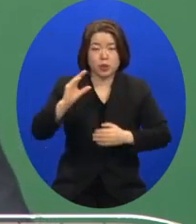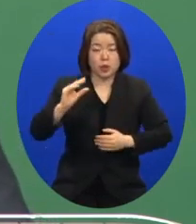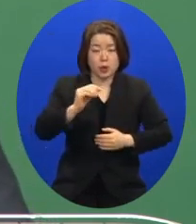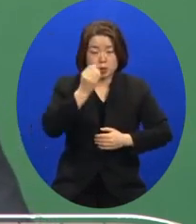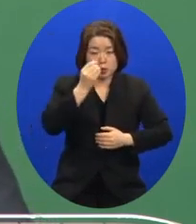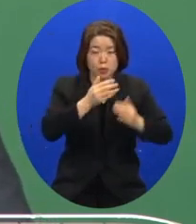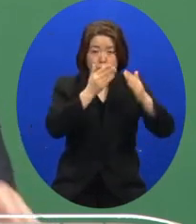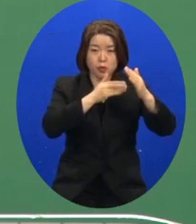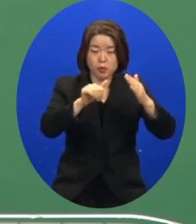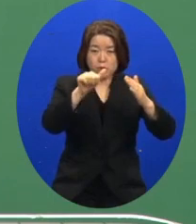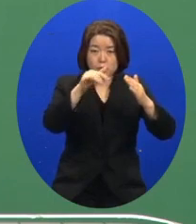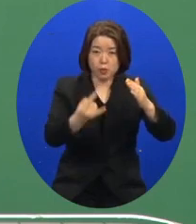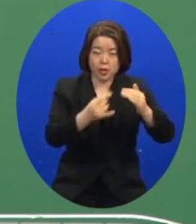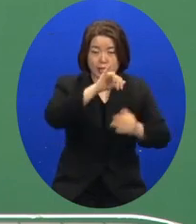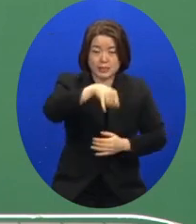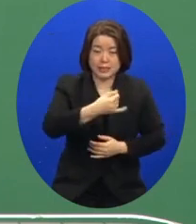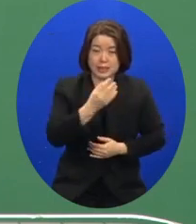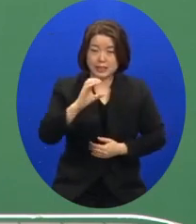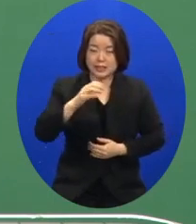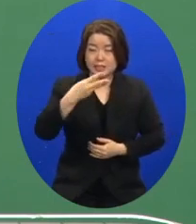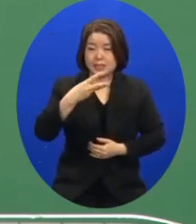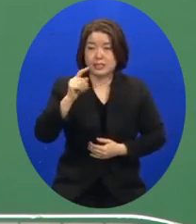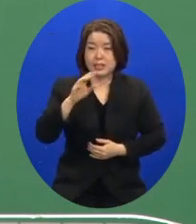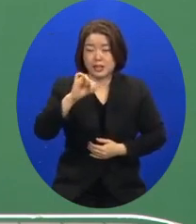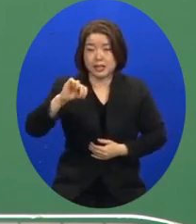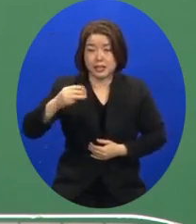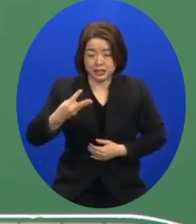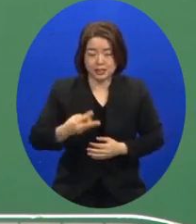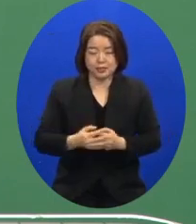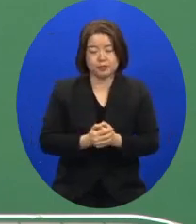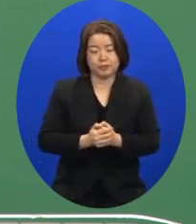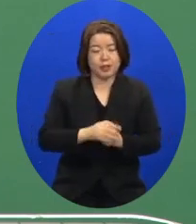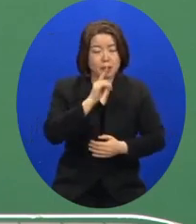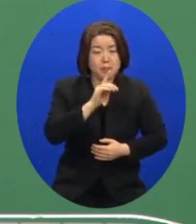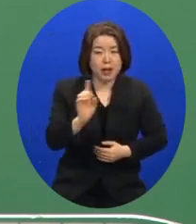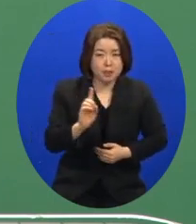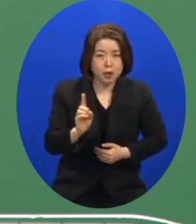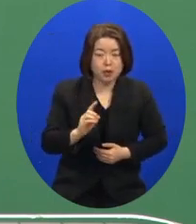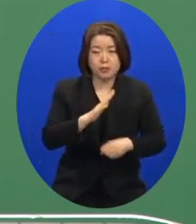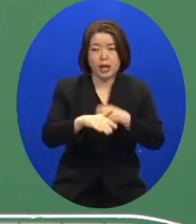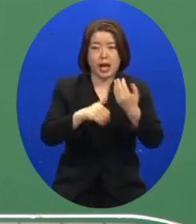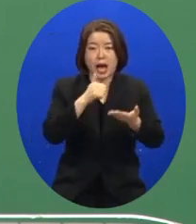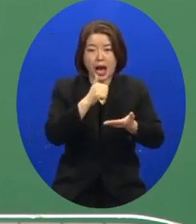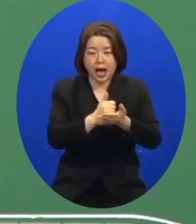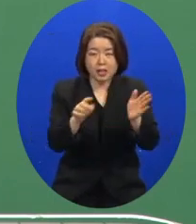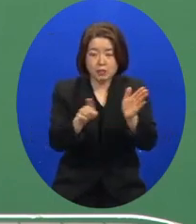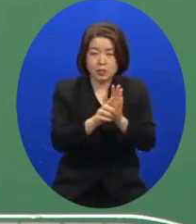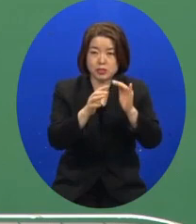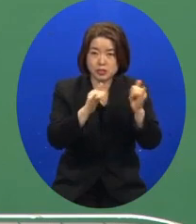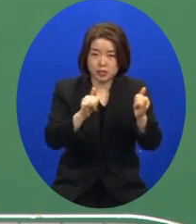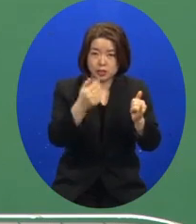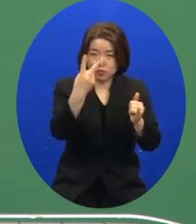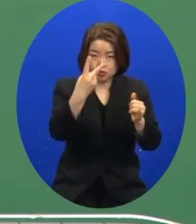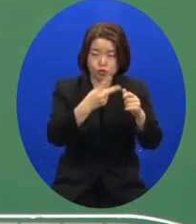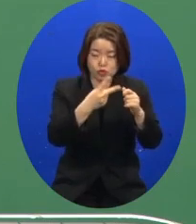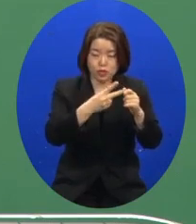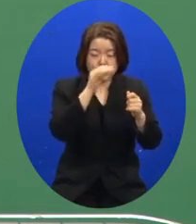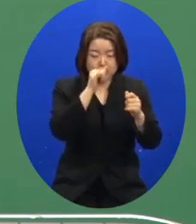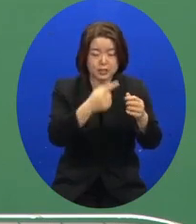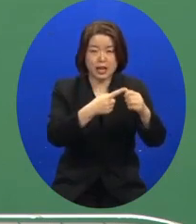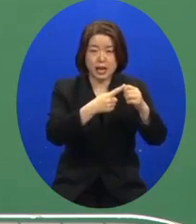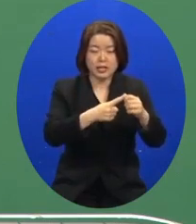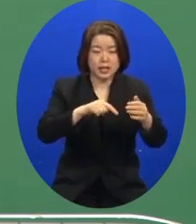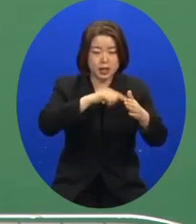라일이 하나님의 자녀에게는 두 가지 큰 표지가 있다. 하나는 내면의 평화이고 또 하나는